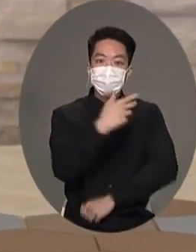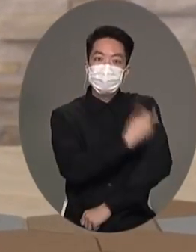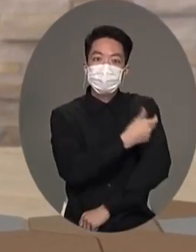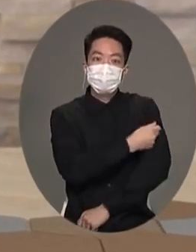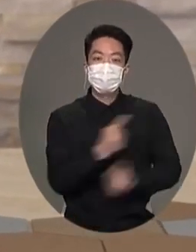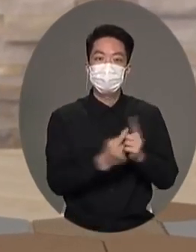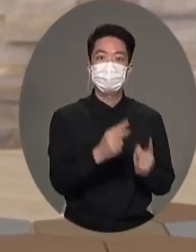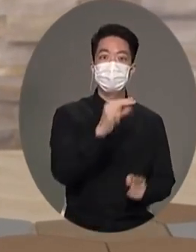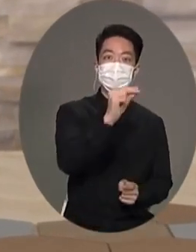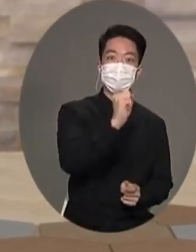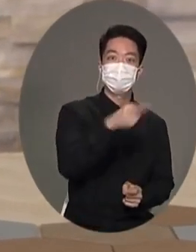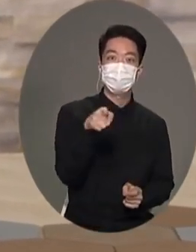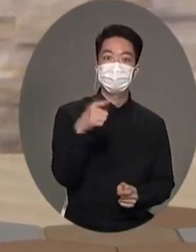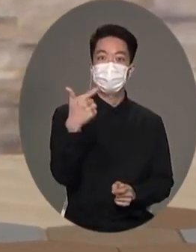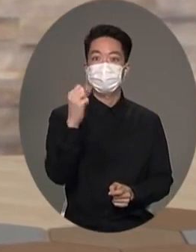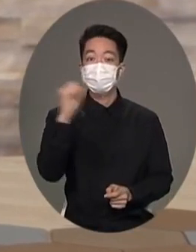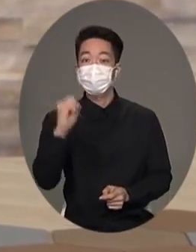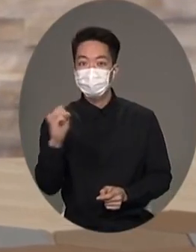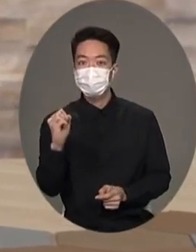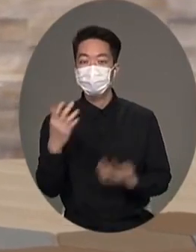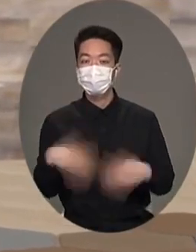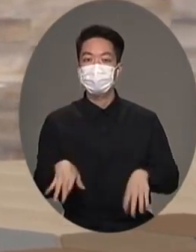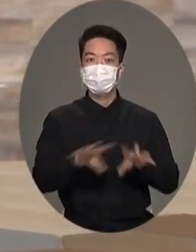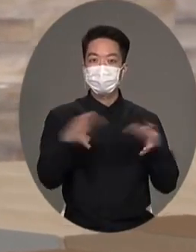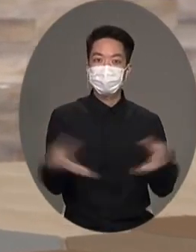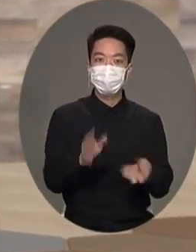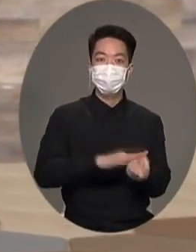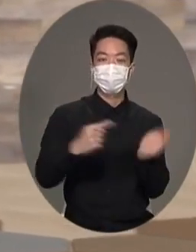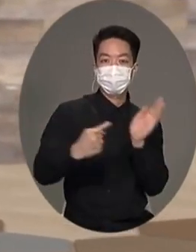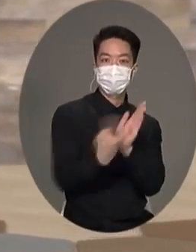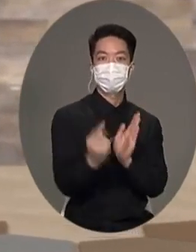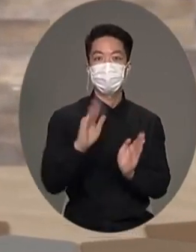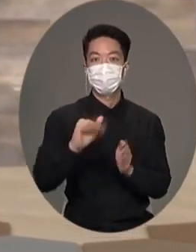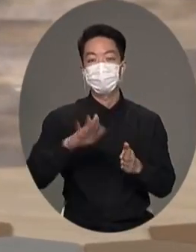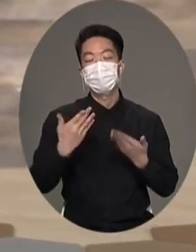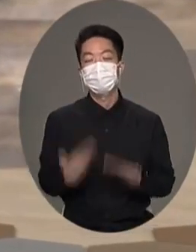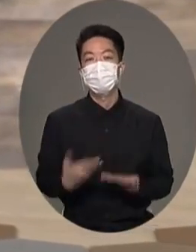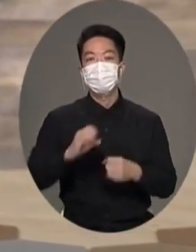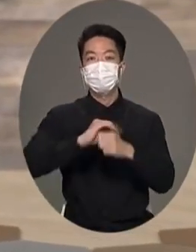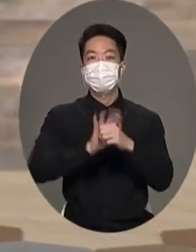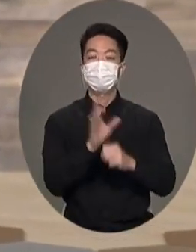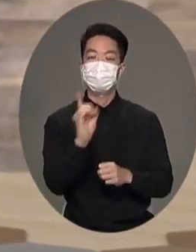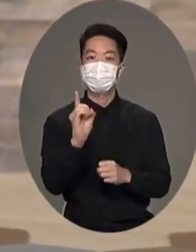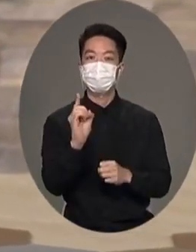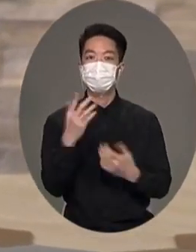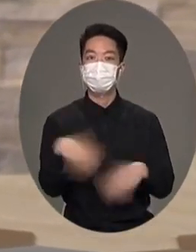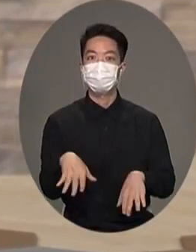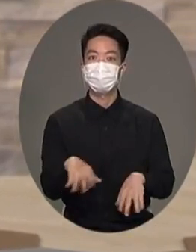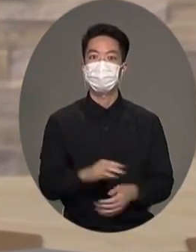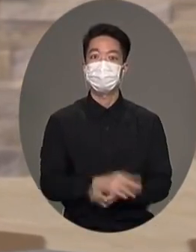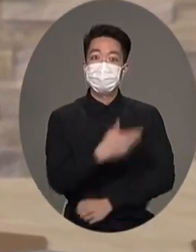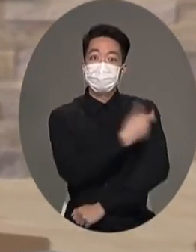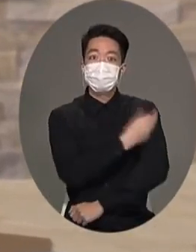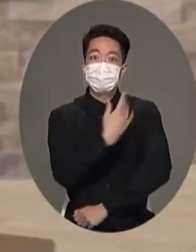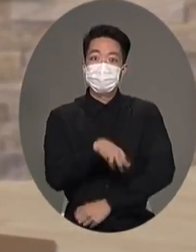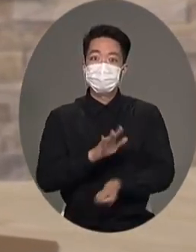區有7至8成嘅人口接種疫苗，可以達至到群體免疫。但隨住 Delta 嘅病毒變種啊，